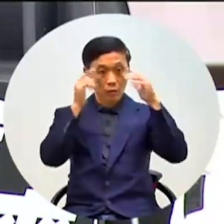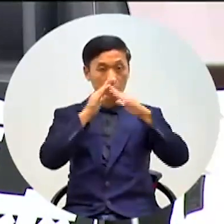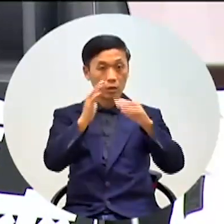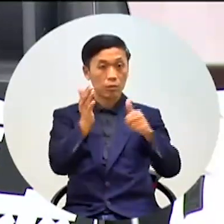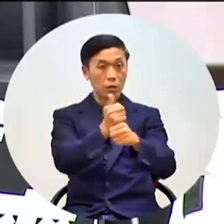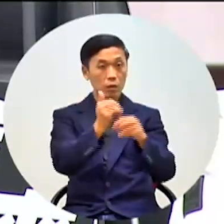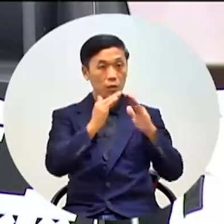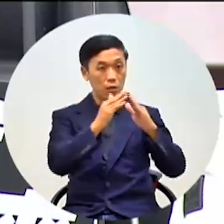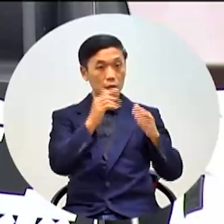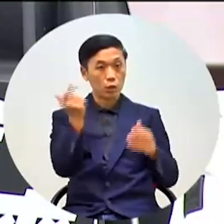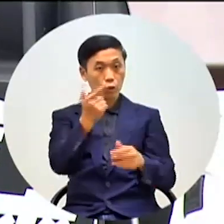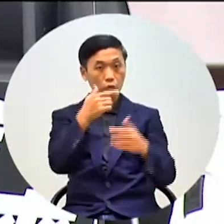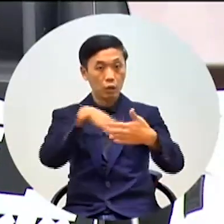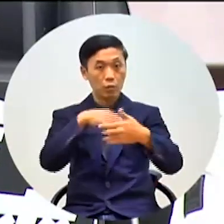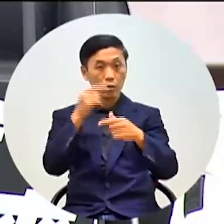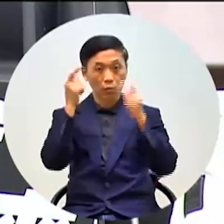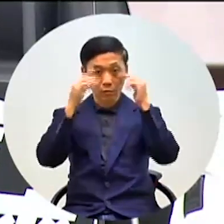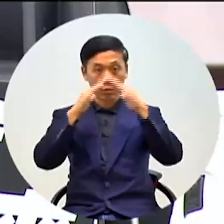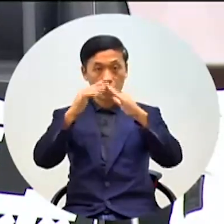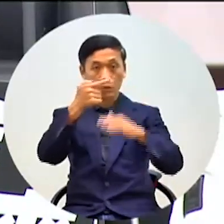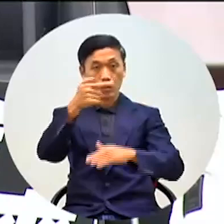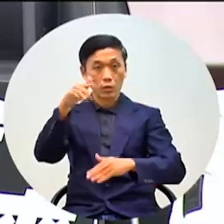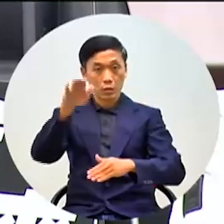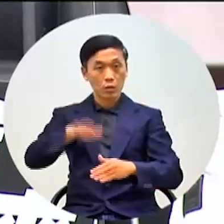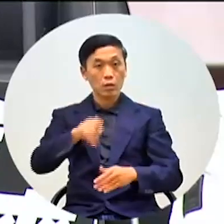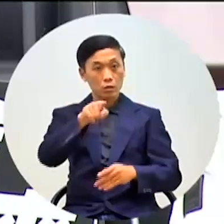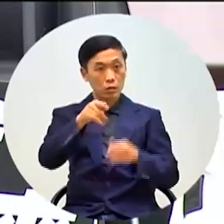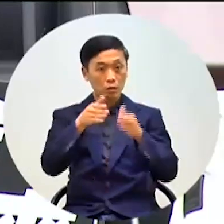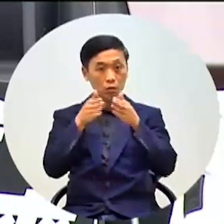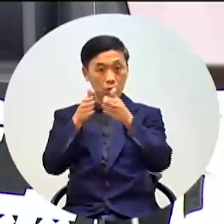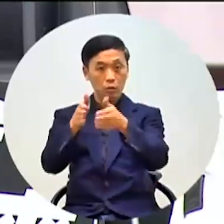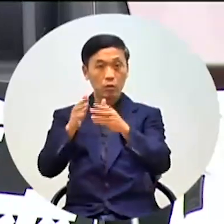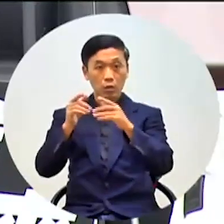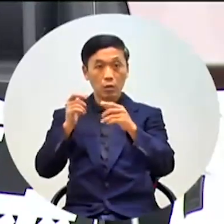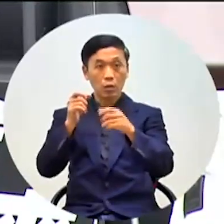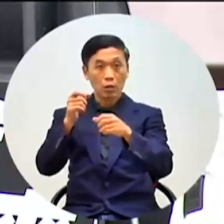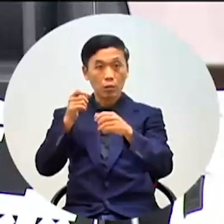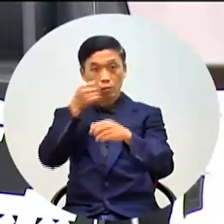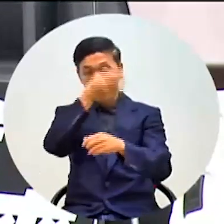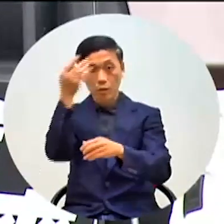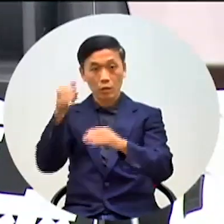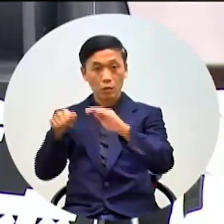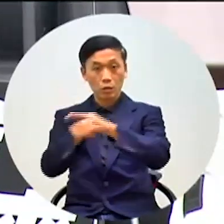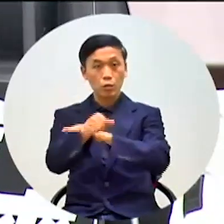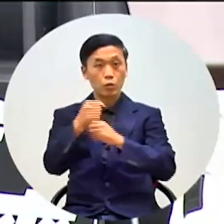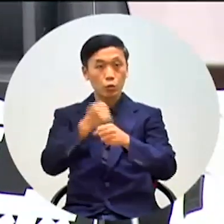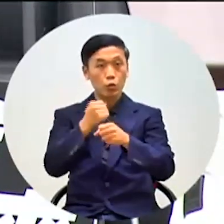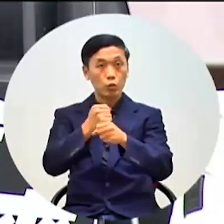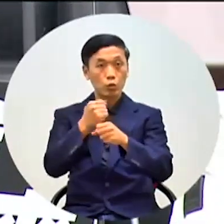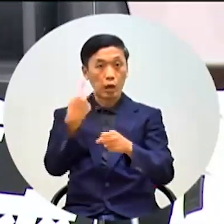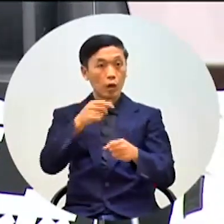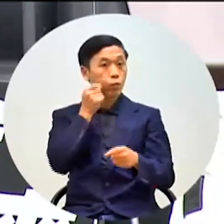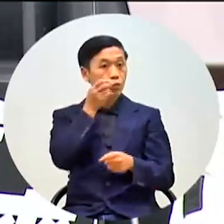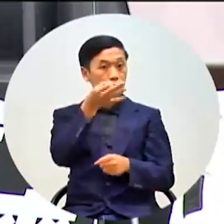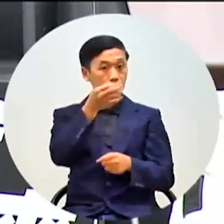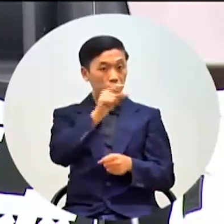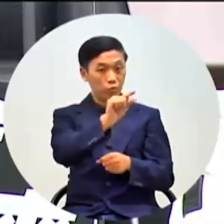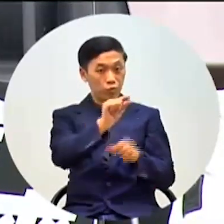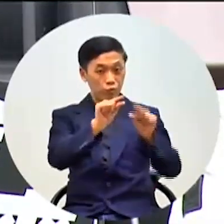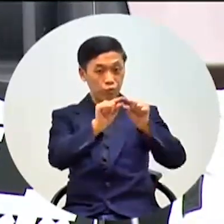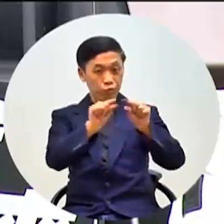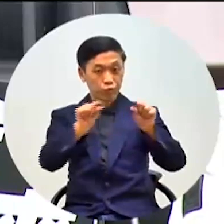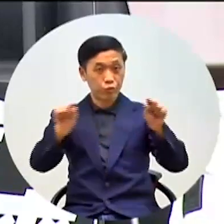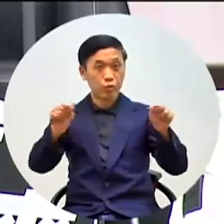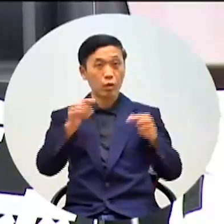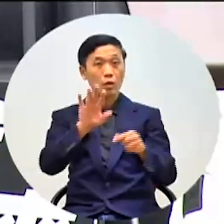要请问你，你要能够解决得了我们的就业率跟低薪问题，否则的话是等于只是